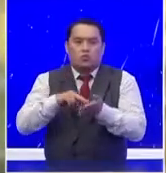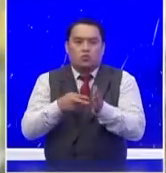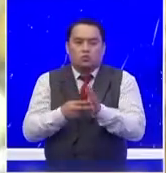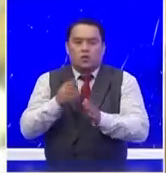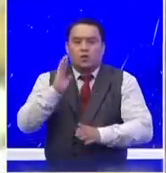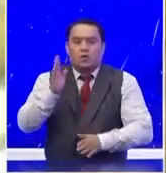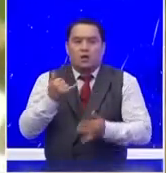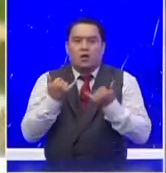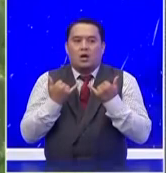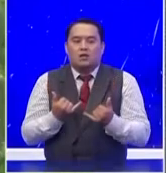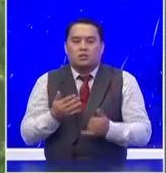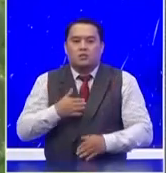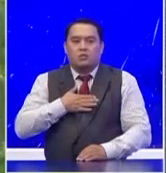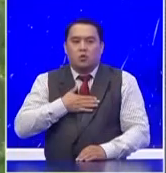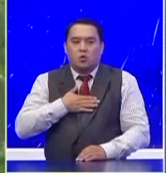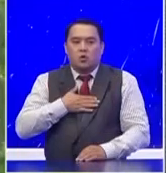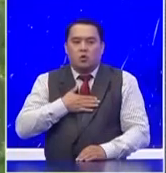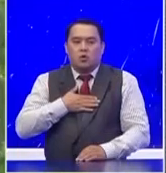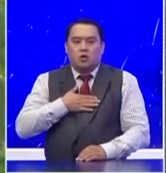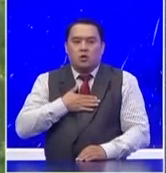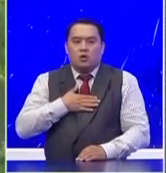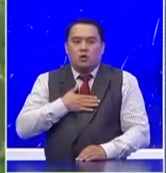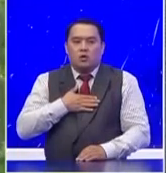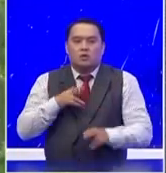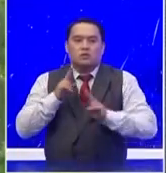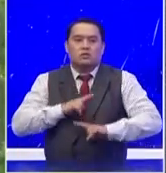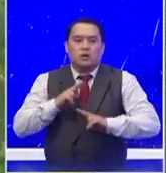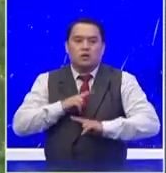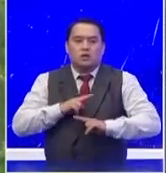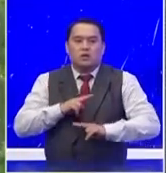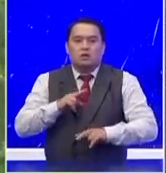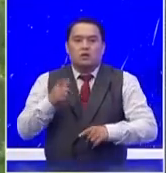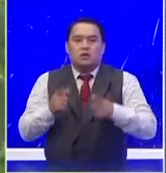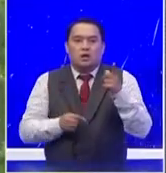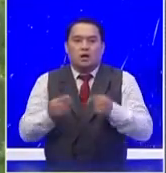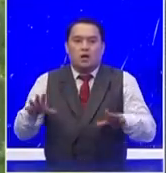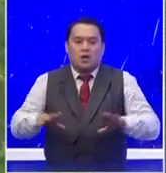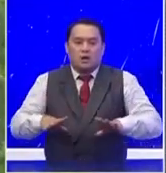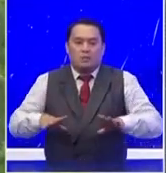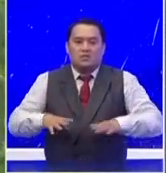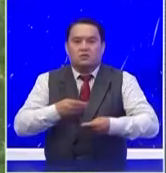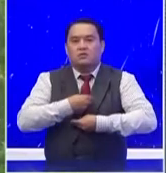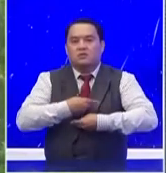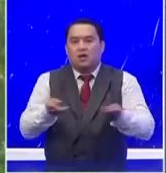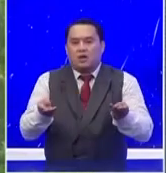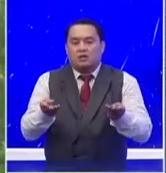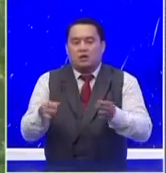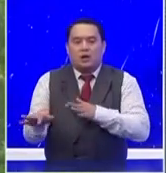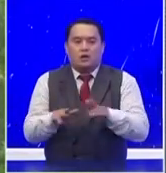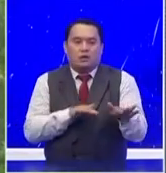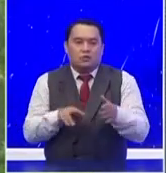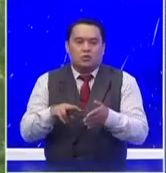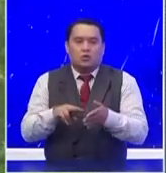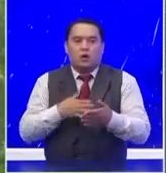жоспарланады. Қазіргі таңда біздің енді өңірдегі әріптестеріміз қымыз таратып осындай үлкен акцияларды қолға алып жатыр.